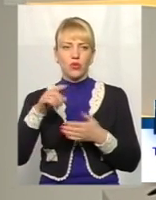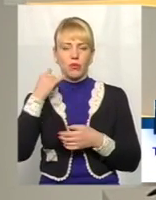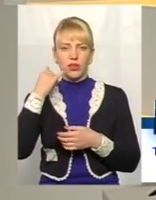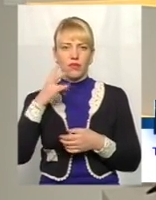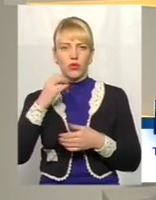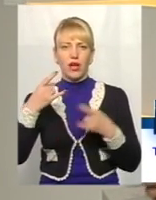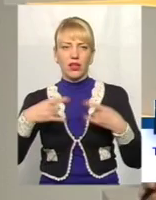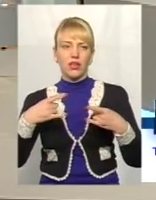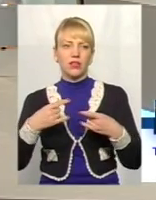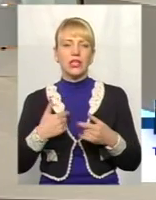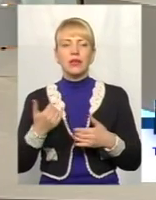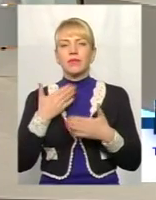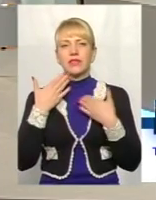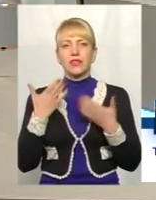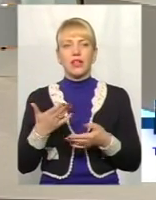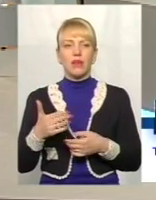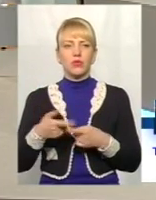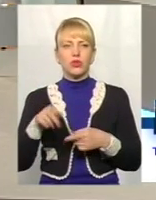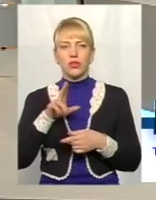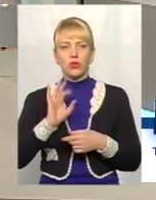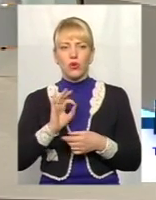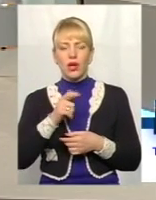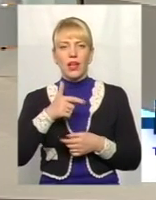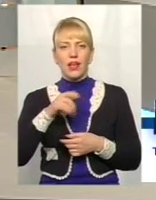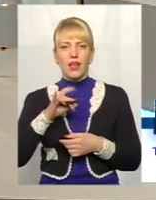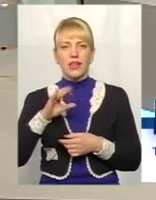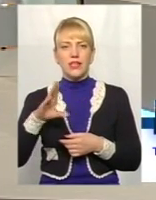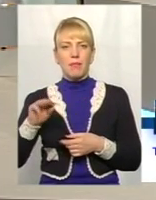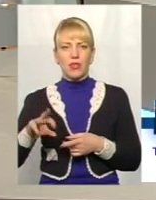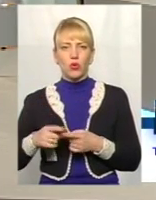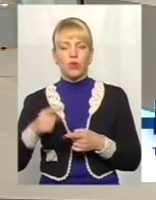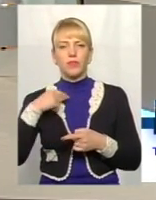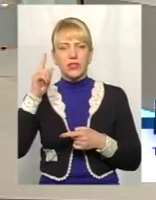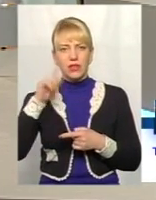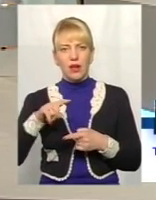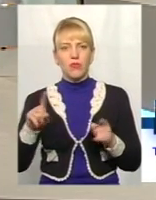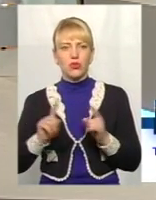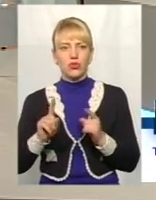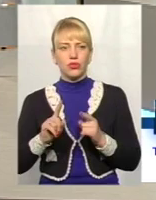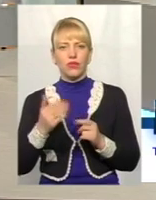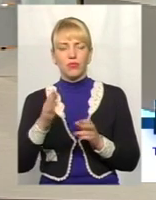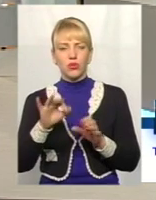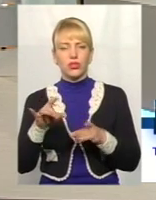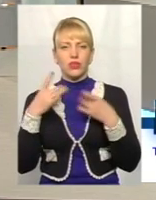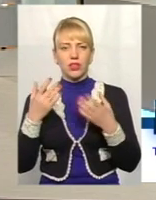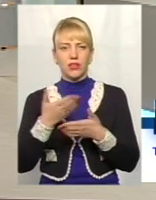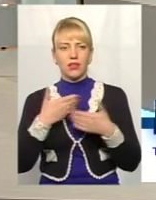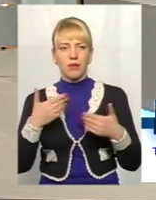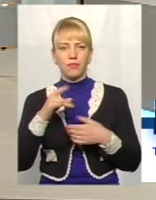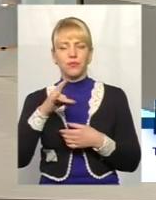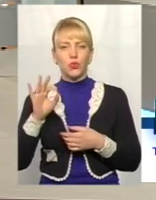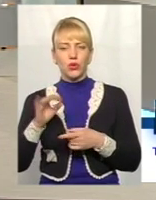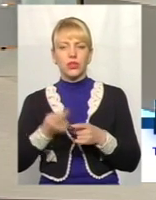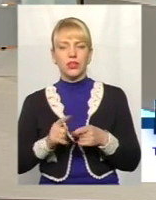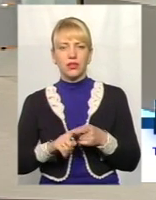екранах. А ми звертаємось до Наталії Герасименко. Я знаю, що ви нам можете розказати про